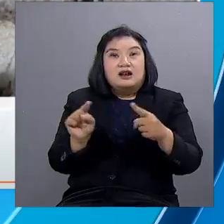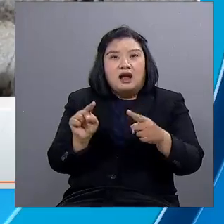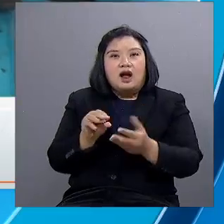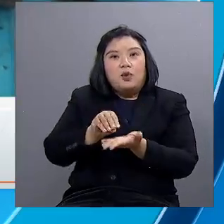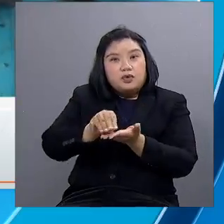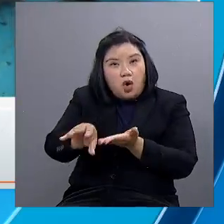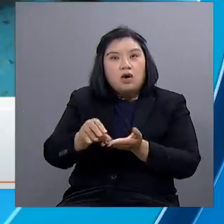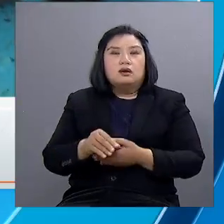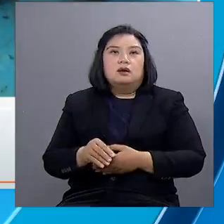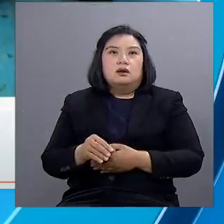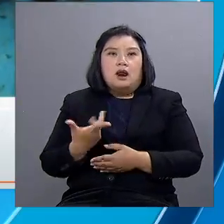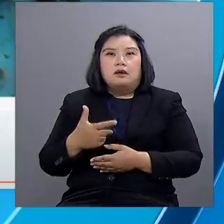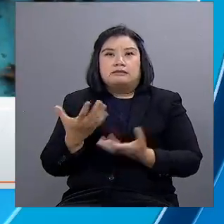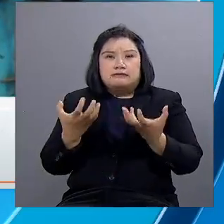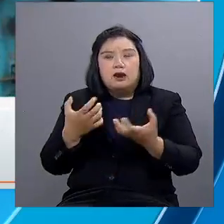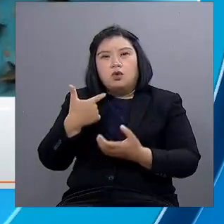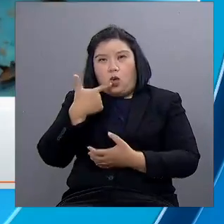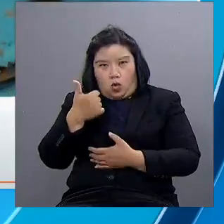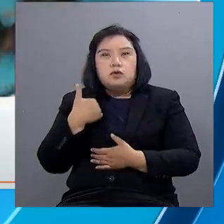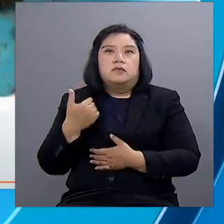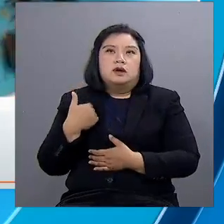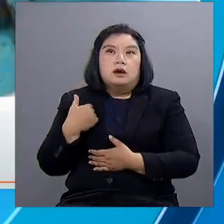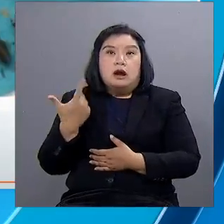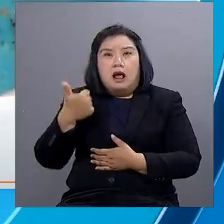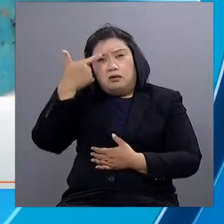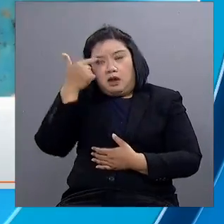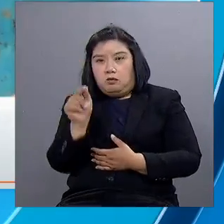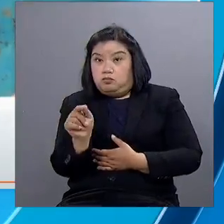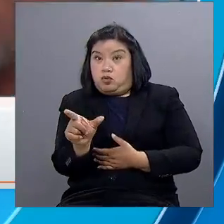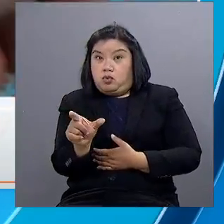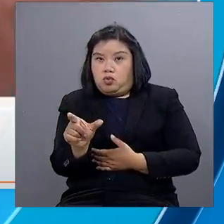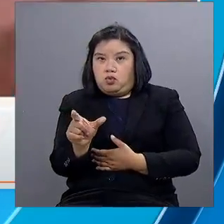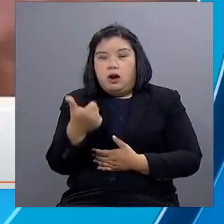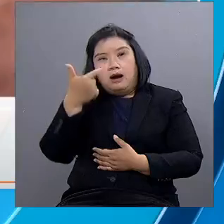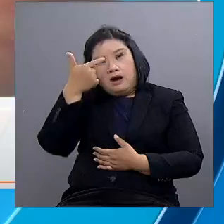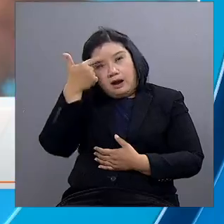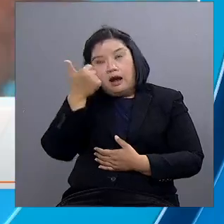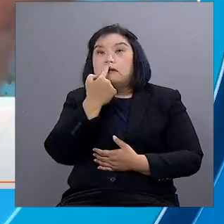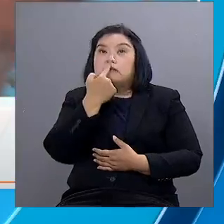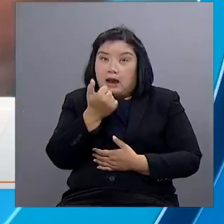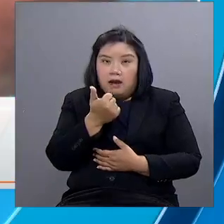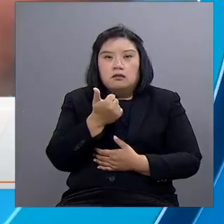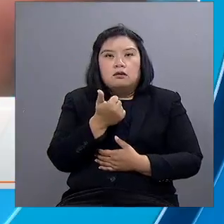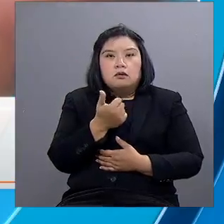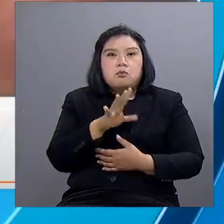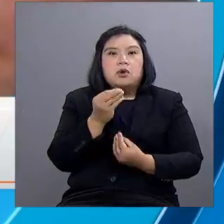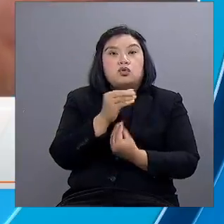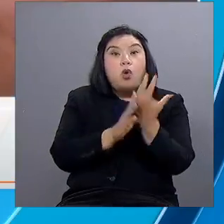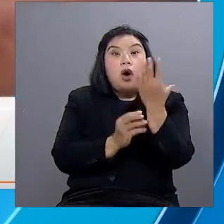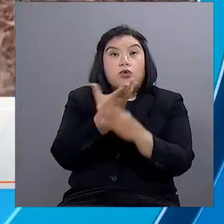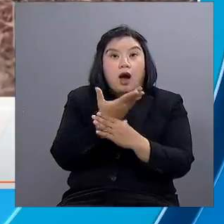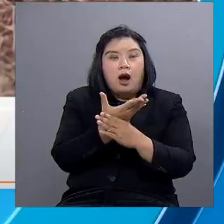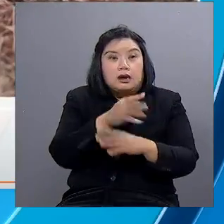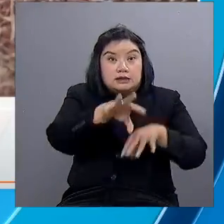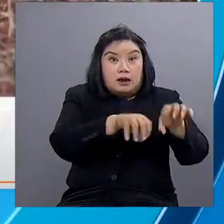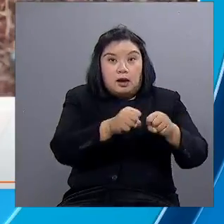กๆกินกรอบๆอีกแบบนึงก็จะเป็นตัวใหญ่ๆเป็นจิ้งหรีดทองแดงจิ้งหรีดที่ตามทุ่งนาทั่วๆไปเนี่ยอันนั้นก็คือเอาไปทอดเหมือนกันหักขา